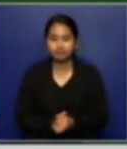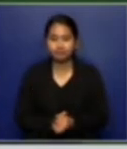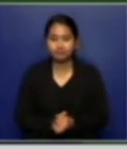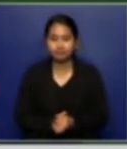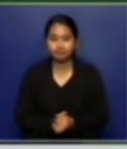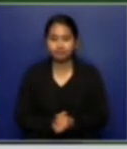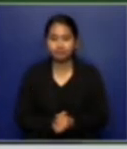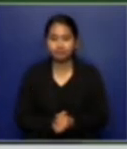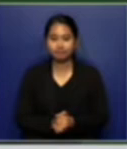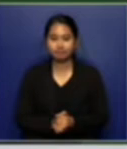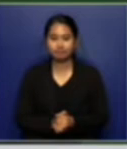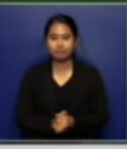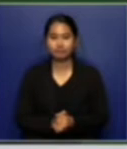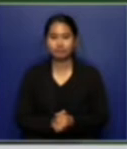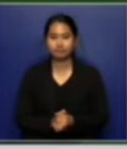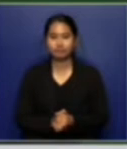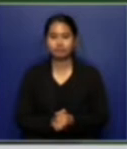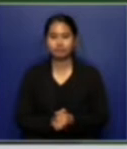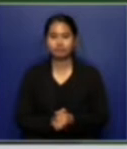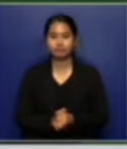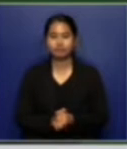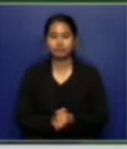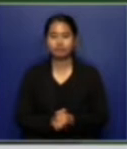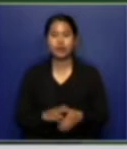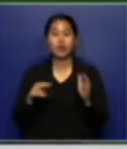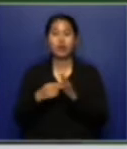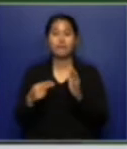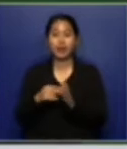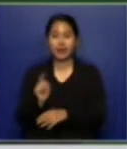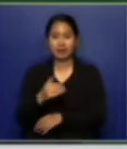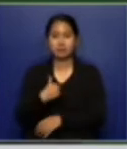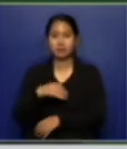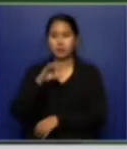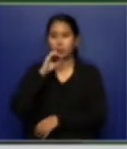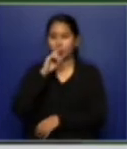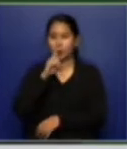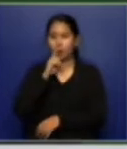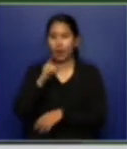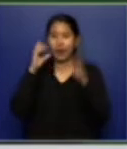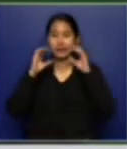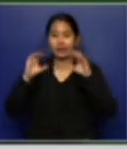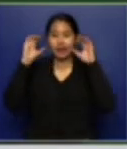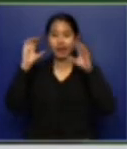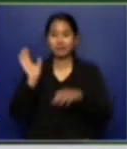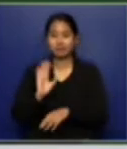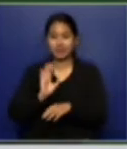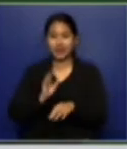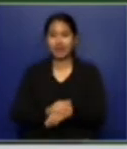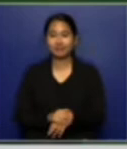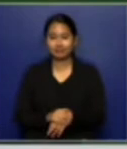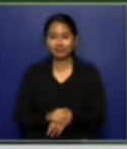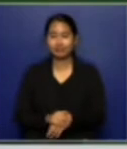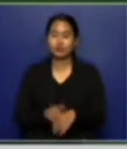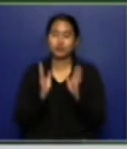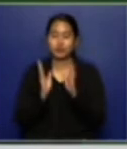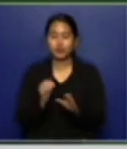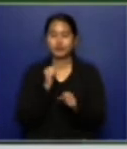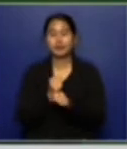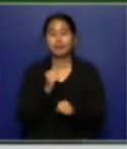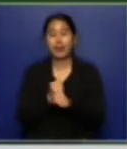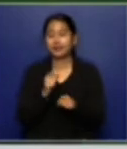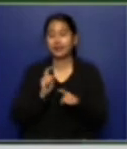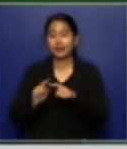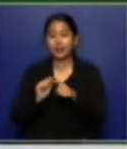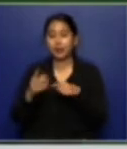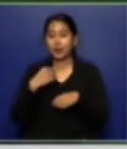นผู้ที่พูดมาดิฉันไม่ได้หมายถึงว่าจะตำหนิข้าราชการต ัวเล็กตัวน้อยที่ทำงานในพื้นที่นะคะ